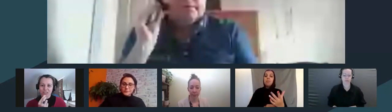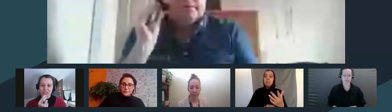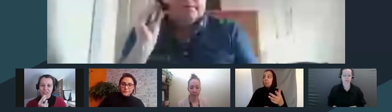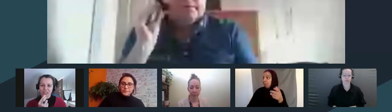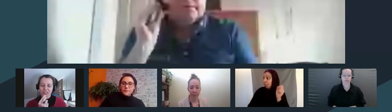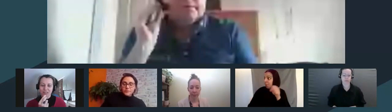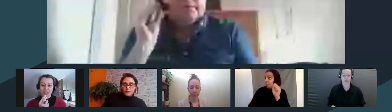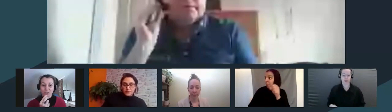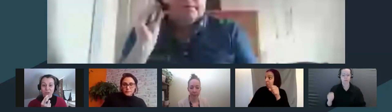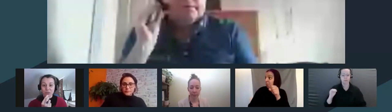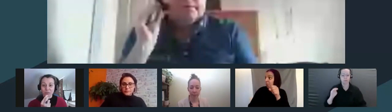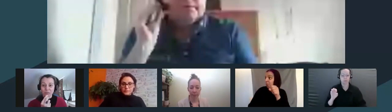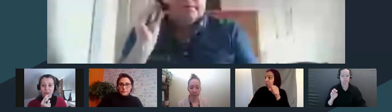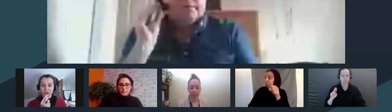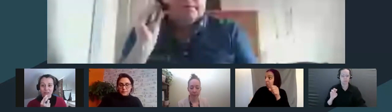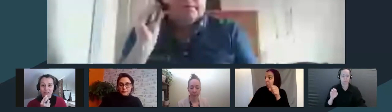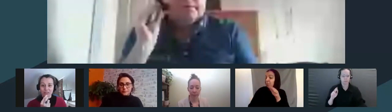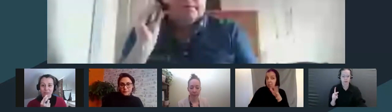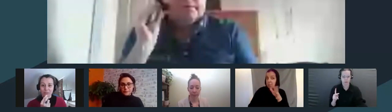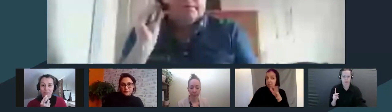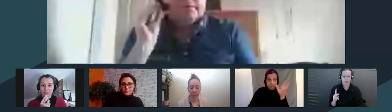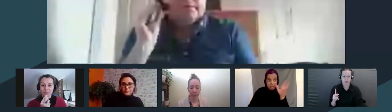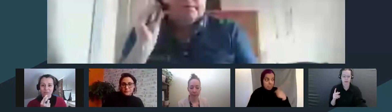Pouvez-vous m'entendre, Merrick?